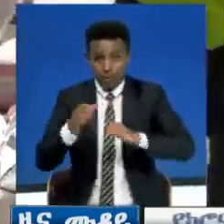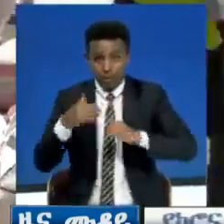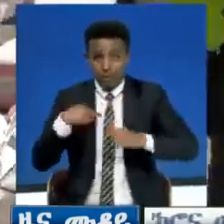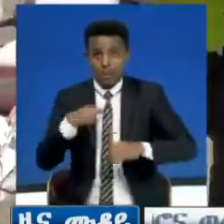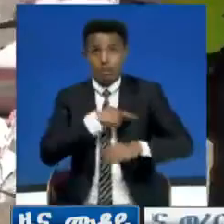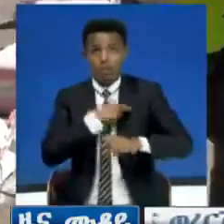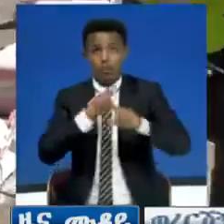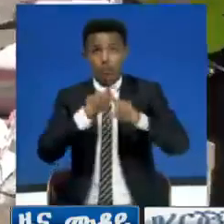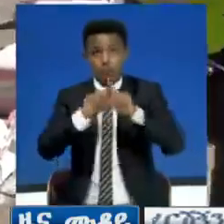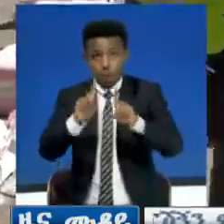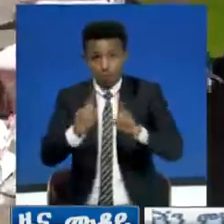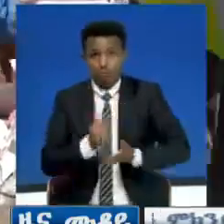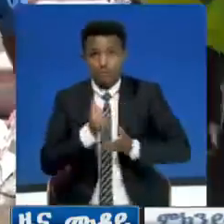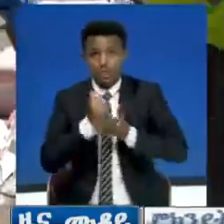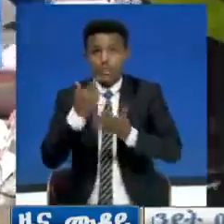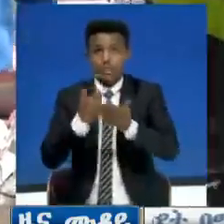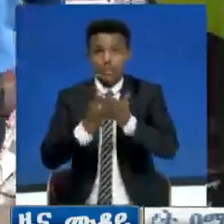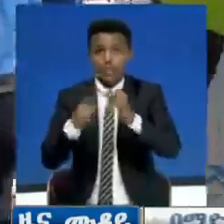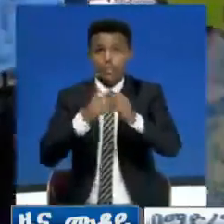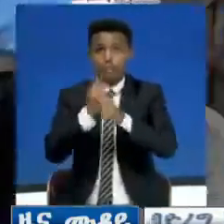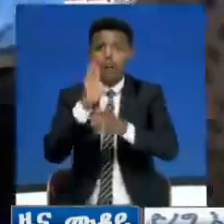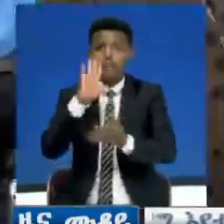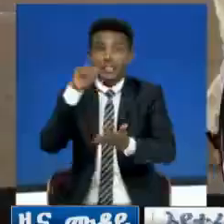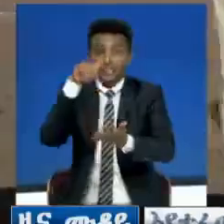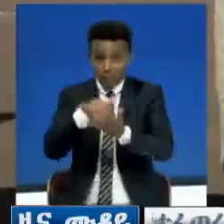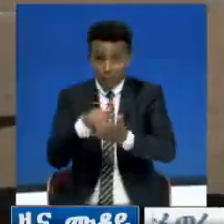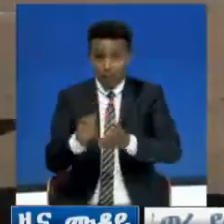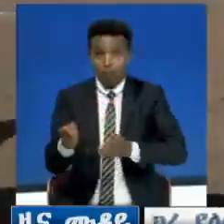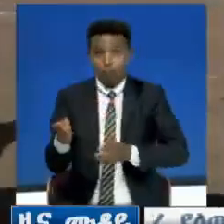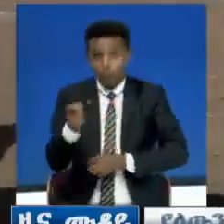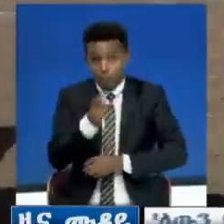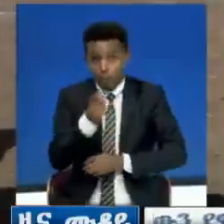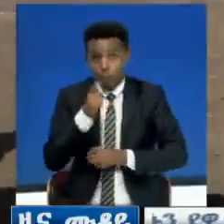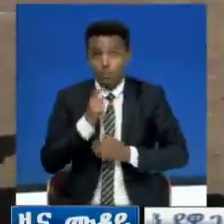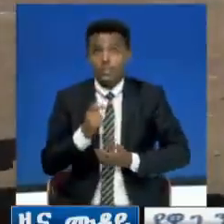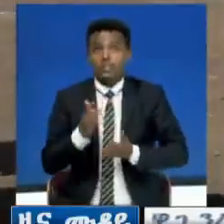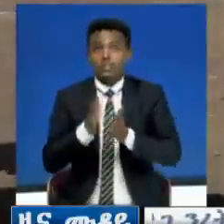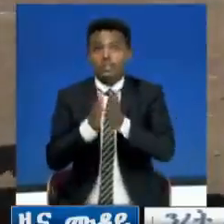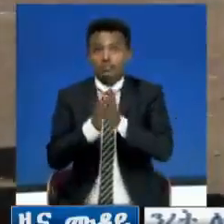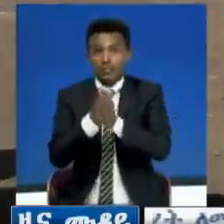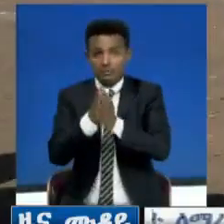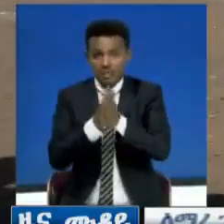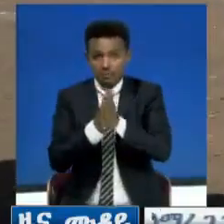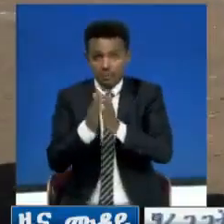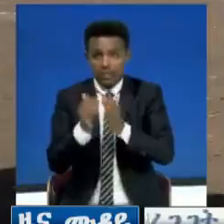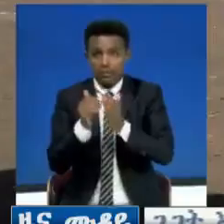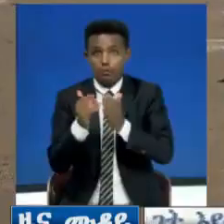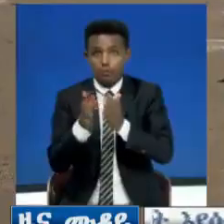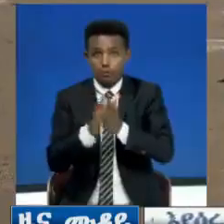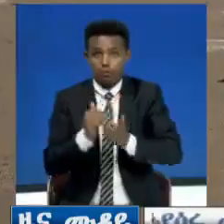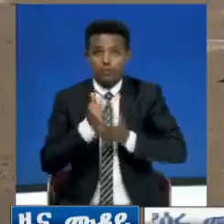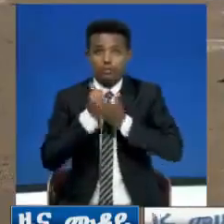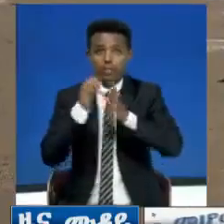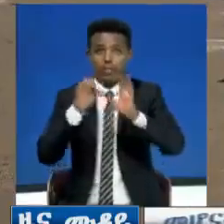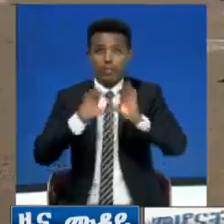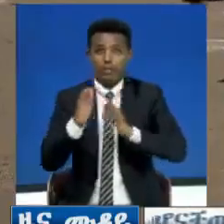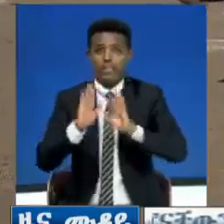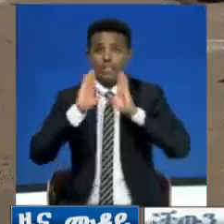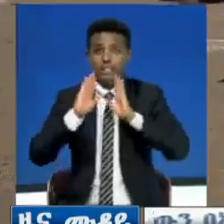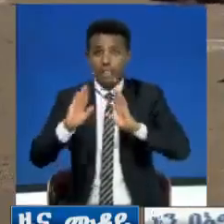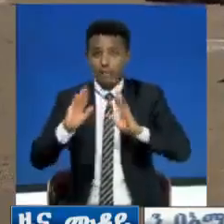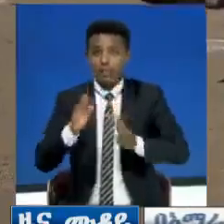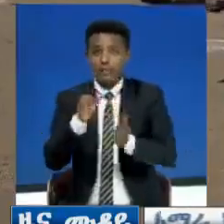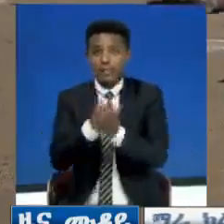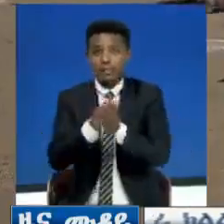በዚህ ዓመትም 5000 ለሚሆኑ ድጋፍ ለሚሹ የህብረተሰብ ክፍሎች ድጋፉ ተደርጓል። ከአስተባባሪዎቹ መካከል የሰላም ትምህርት ቤት ቦርድ ሰብሳቢ